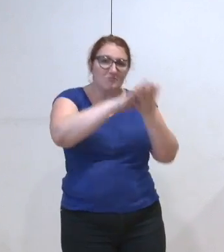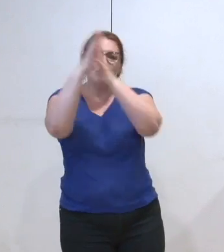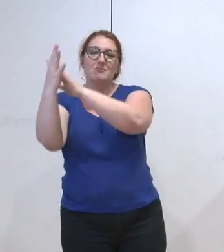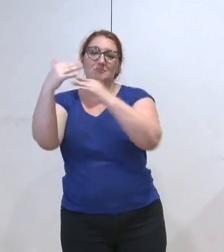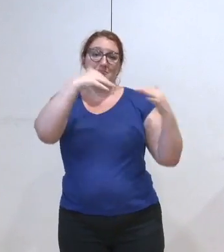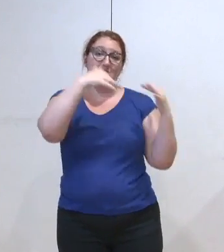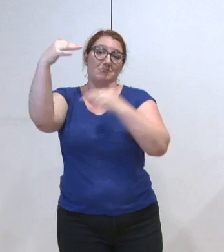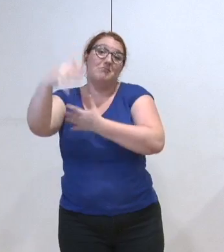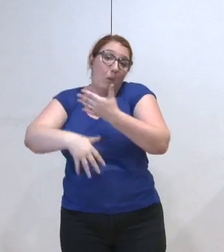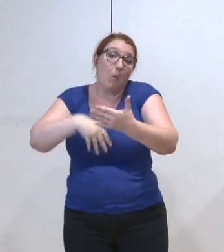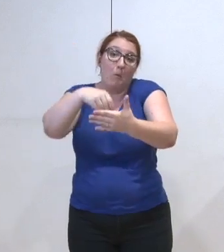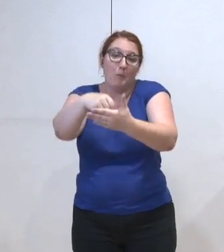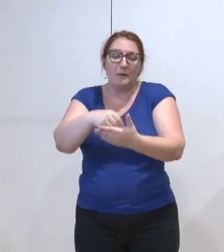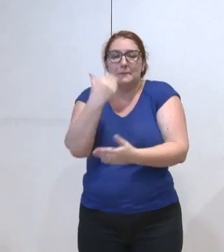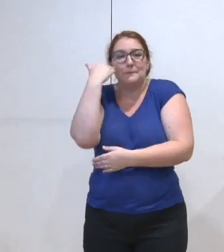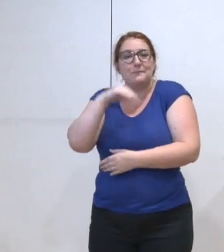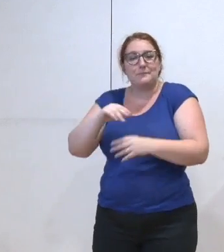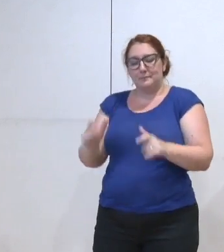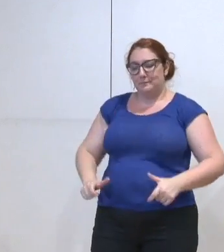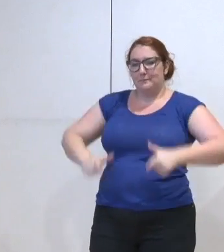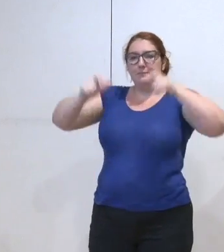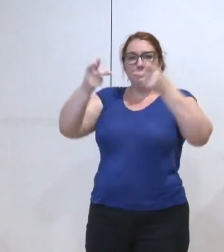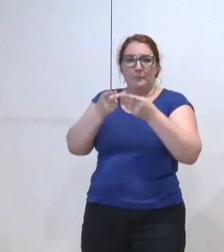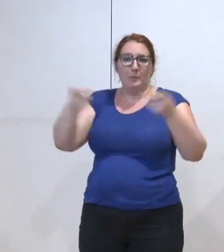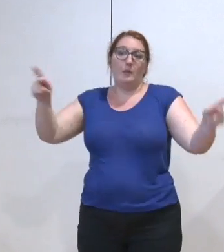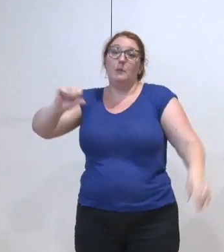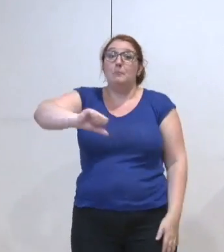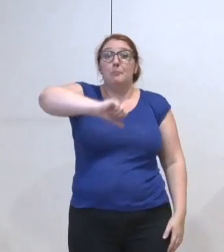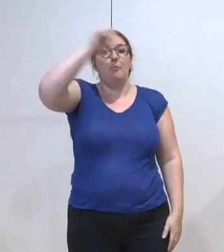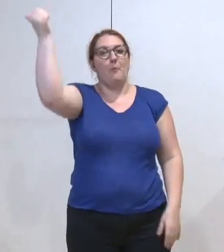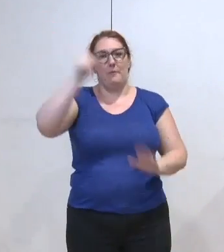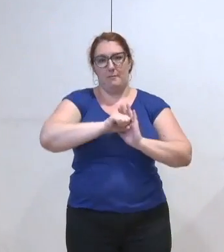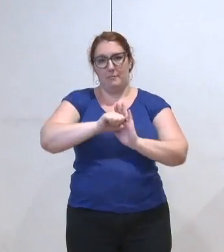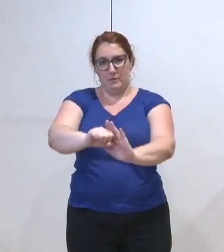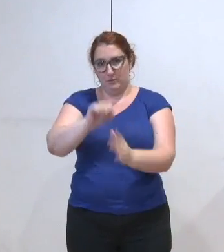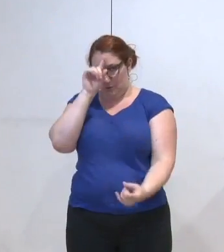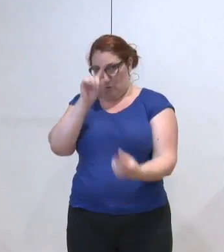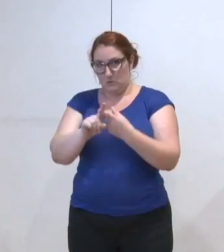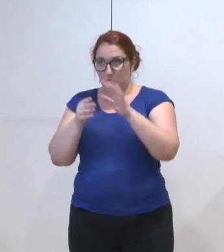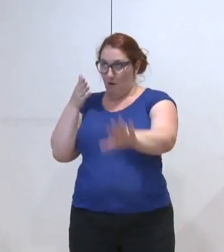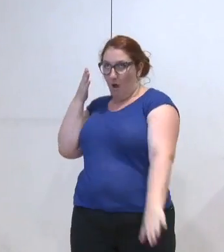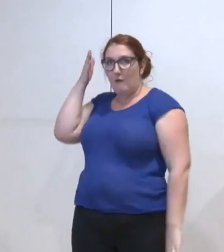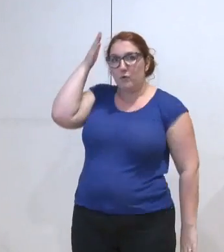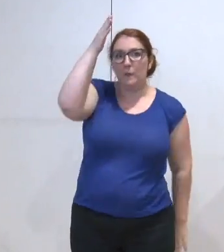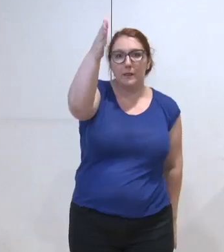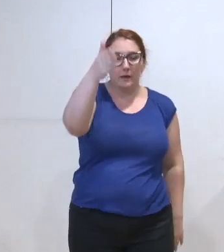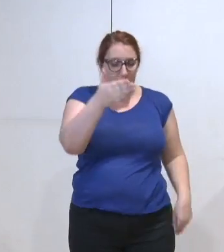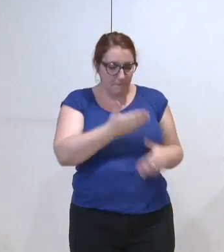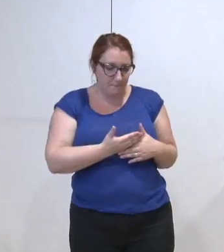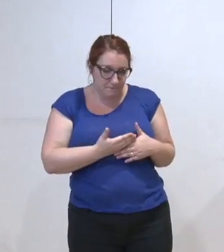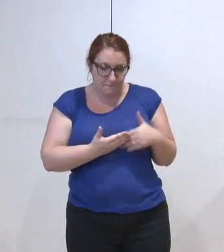puisque on sait que c'est sur le parc des bâtiments publics qu'il y a la première priorité pour construire un avenir à 100